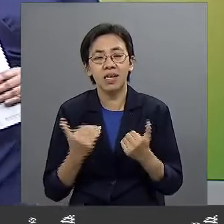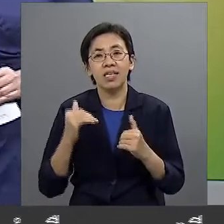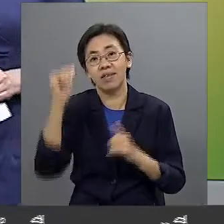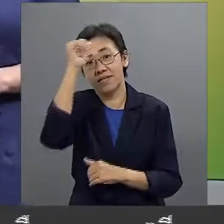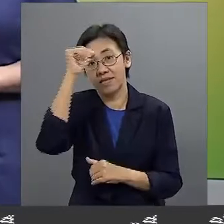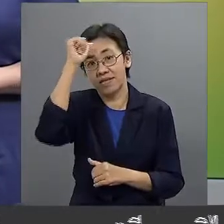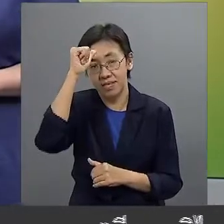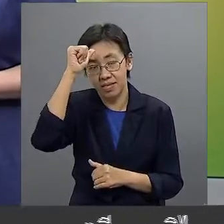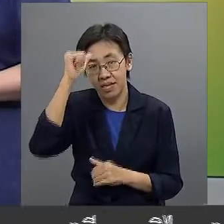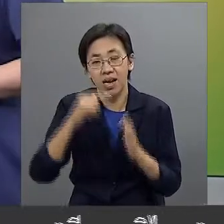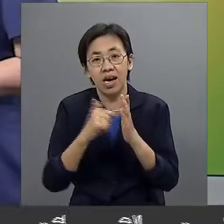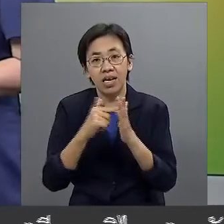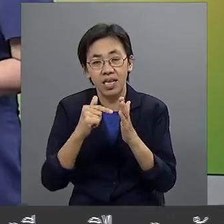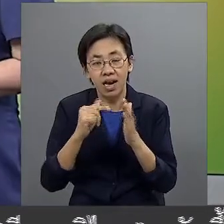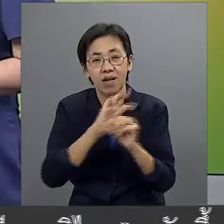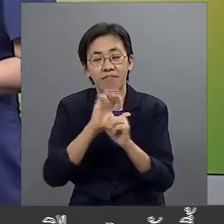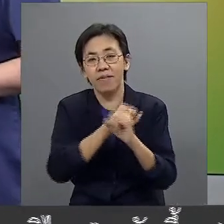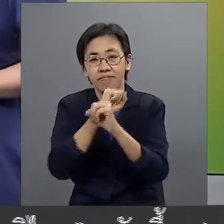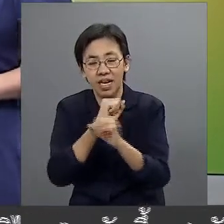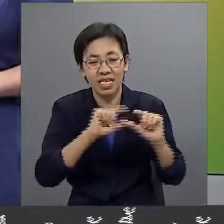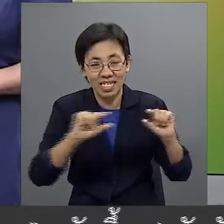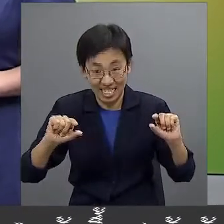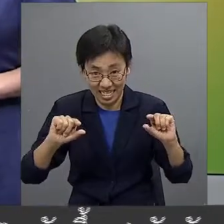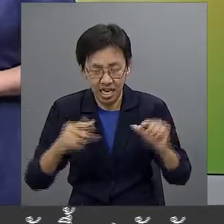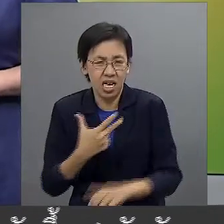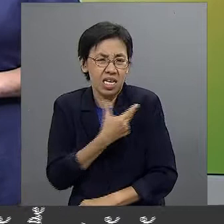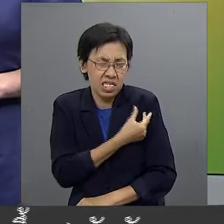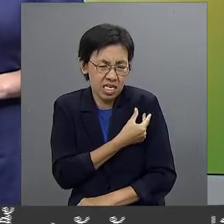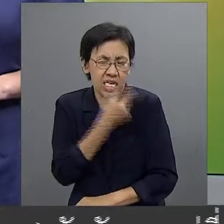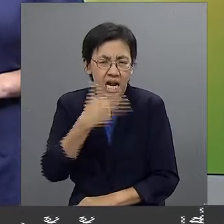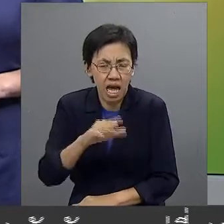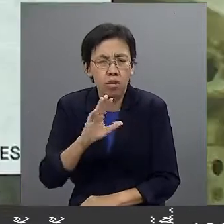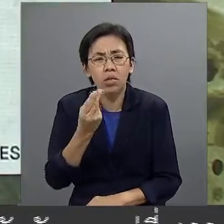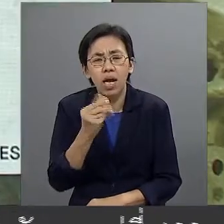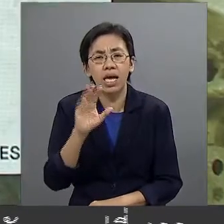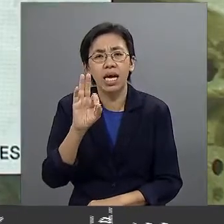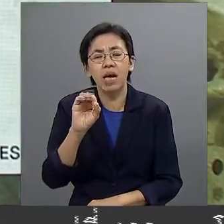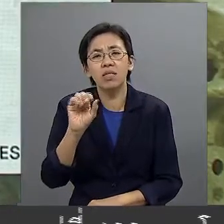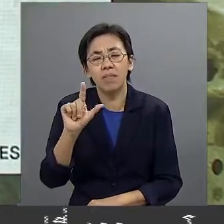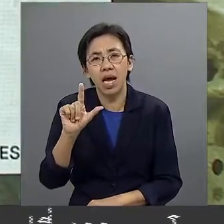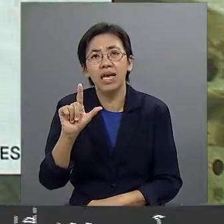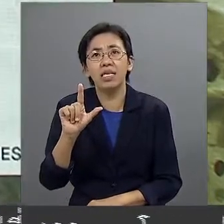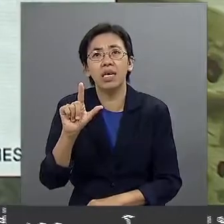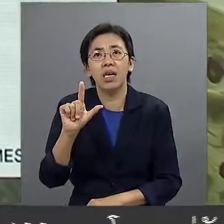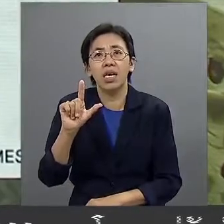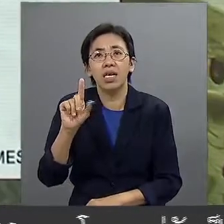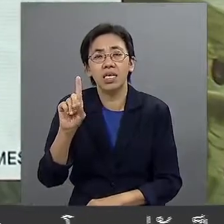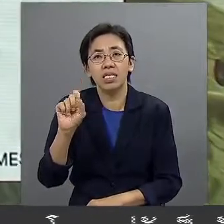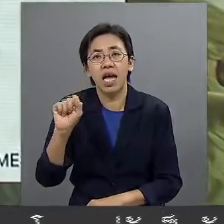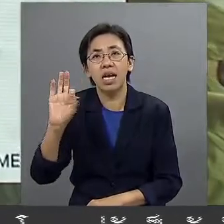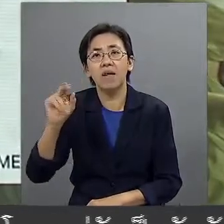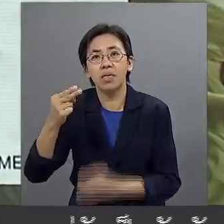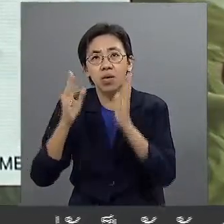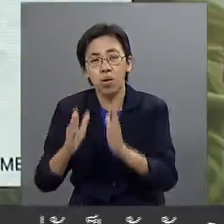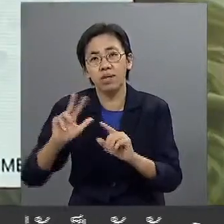ให้ประชาชนไปแล้วนะคะมากกว่า 90ล้านหนึ่งแสนเก้าหมื่นคนถือว่ามากเป็นอันดับ 3ของโลกและรอง